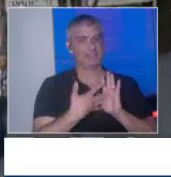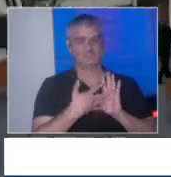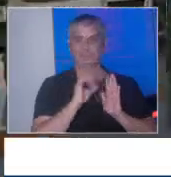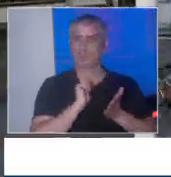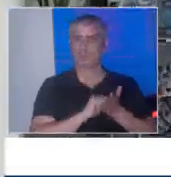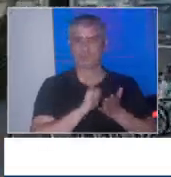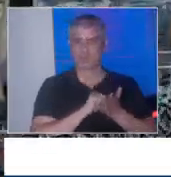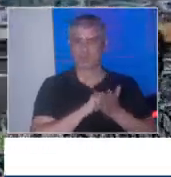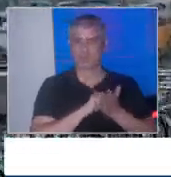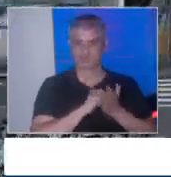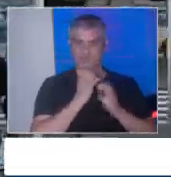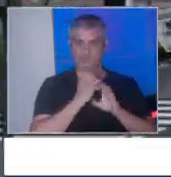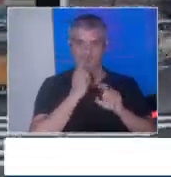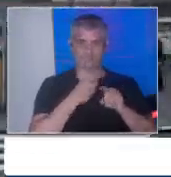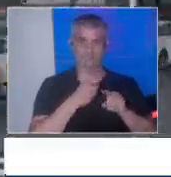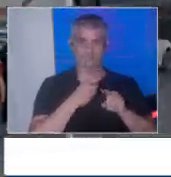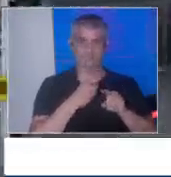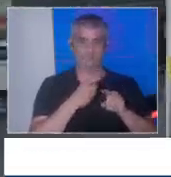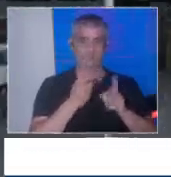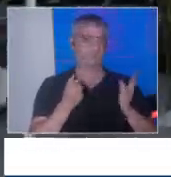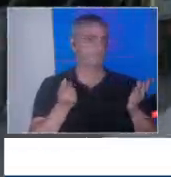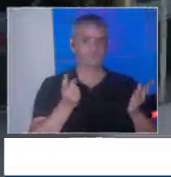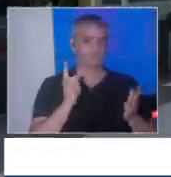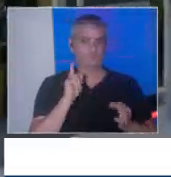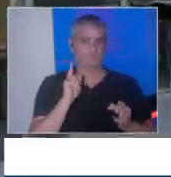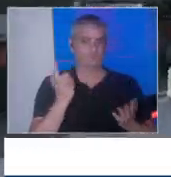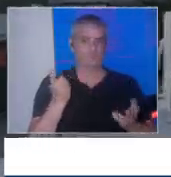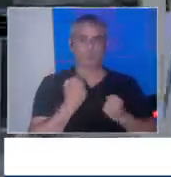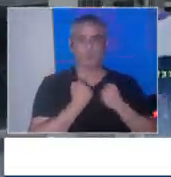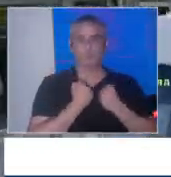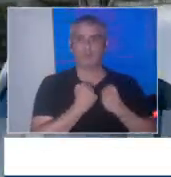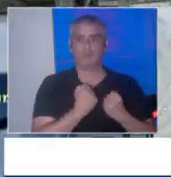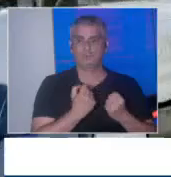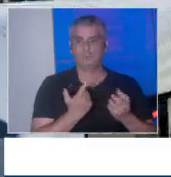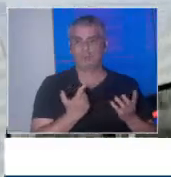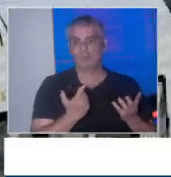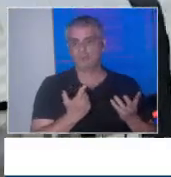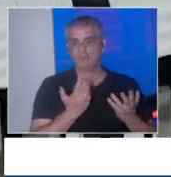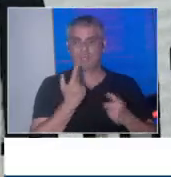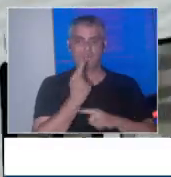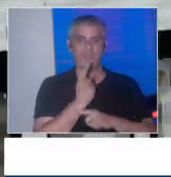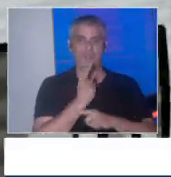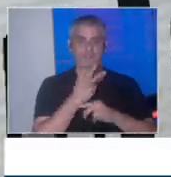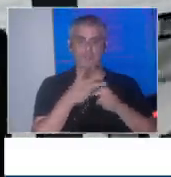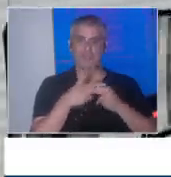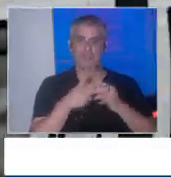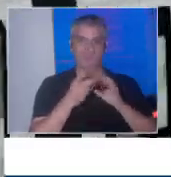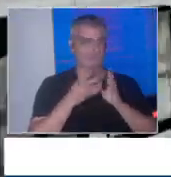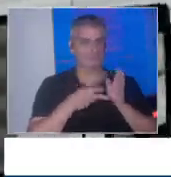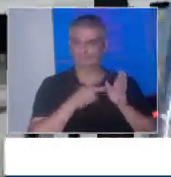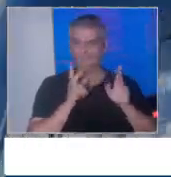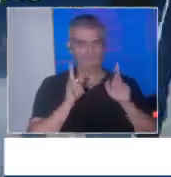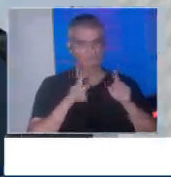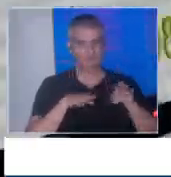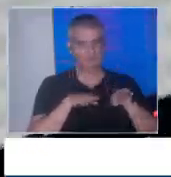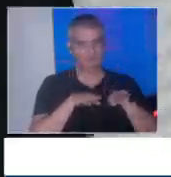לעיתונאים באוטובוס, וזאת לא הייתה, והוא נסע באיזושהי, בכמה רגעים ליד הרכבת הקלה, וזו לא הייתה